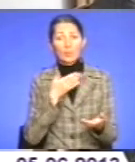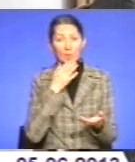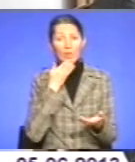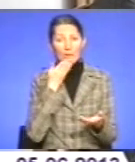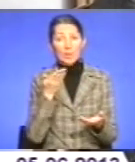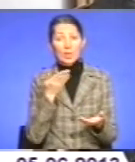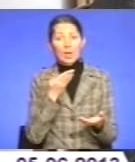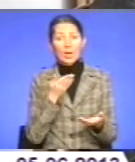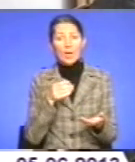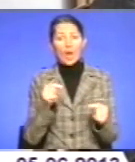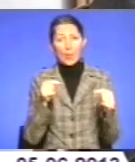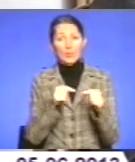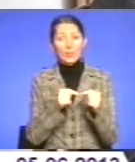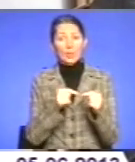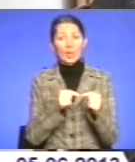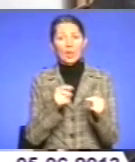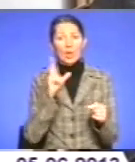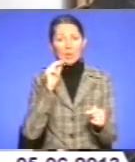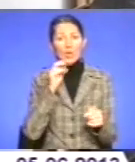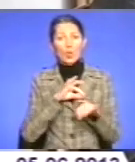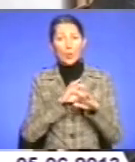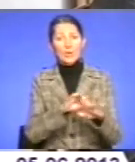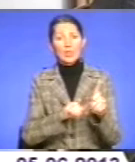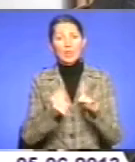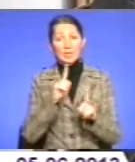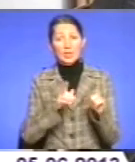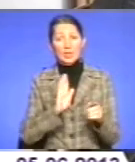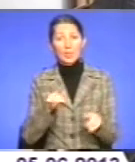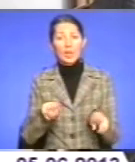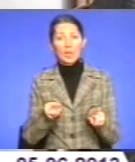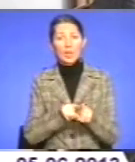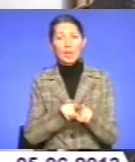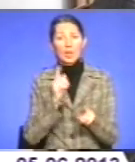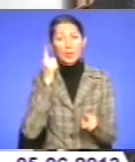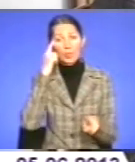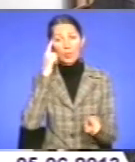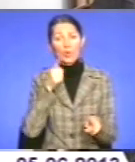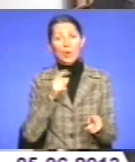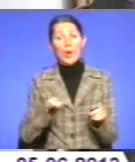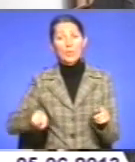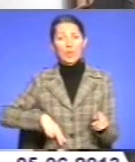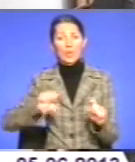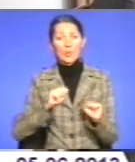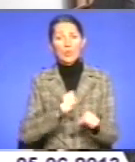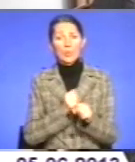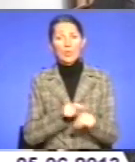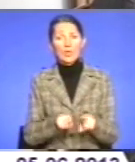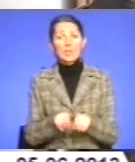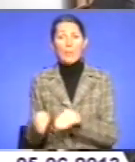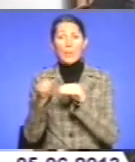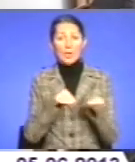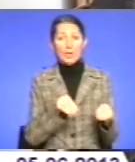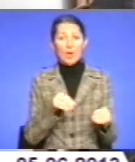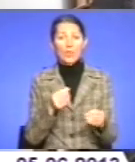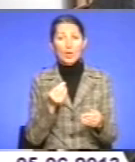для проведення сесії. Була така ілюзія, що адміністрація зможе зробити якісь, знову ж таки, перетягування по